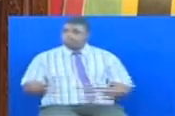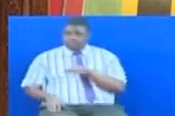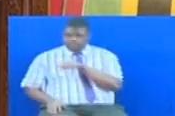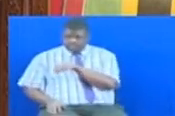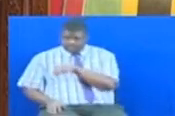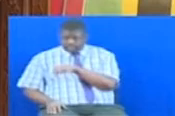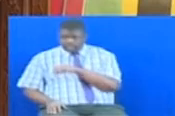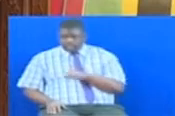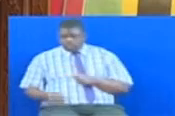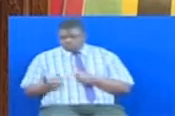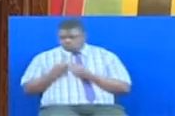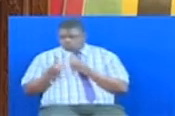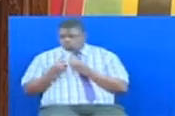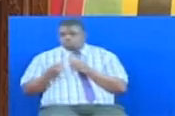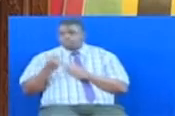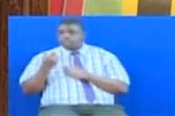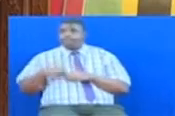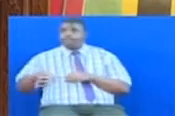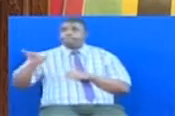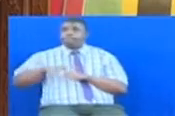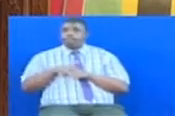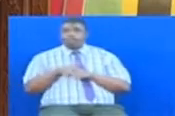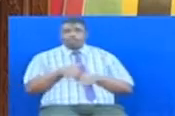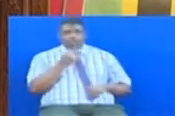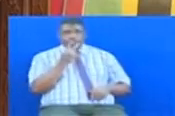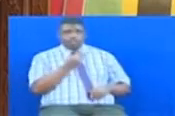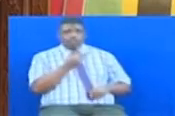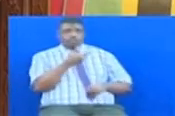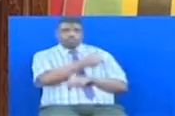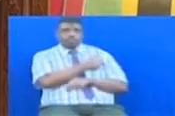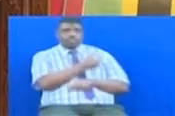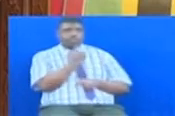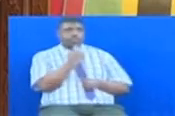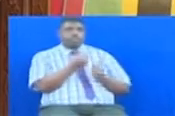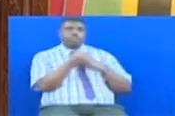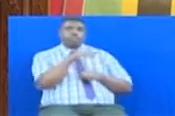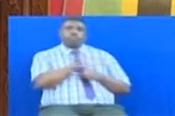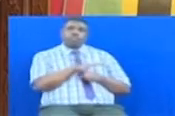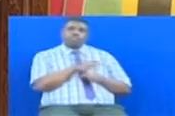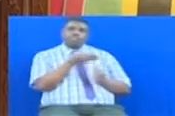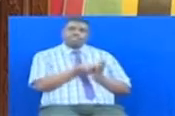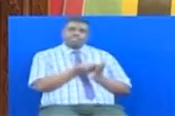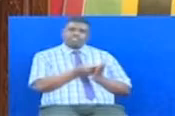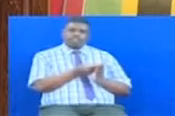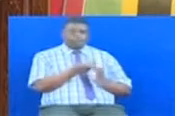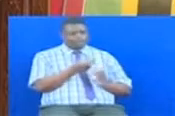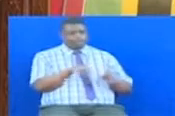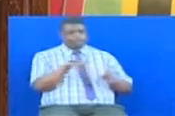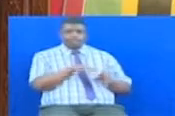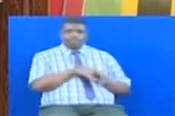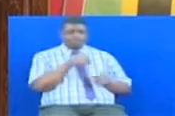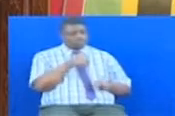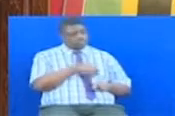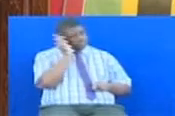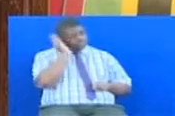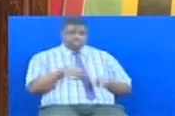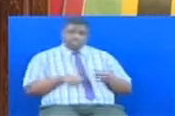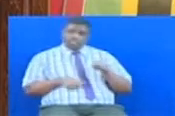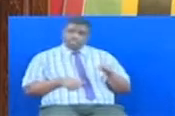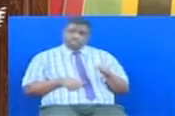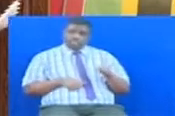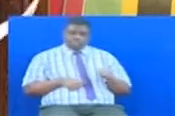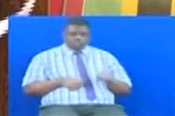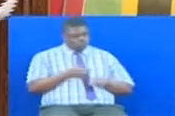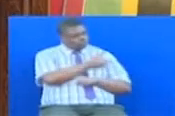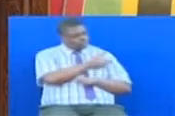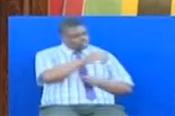tunapozungumzia bima. Leo ukiangalia kwenye hospitali zetu wengi wanasema fedha nyingi bima, fedha nyingi za serikali, hospitali